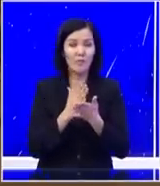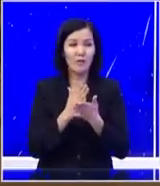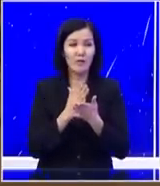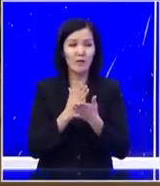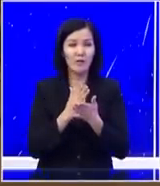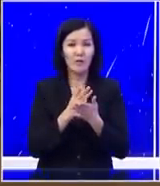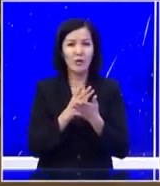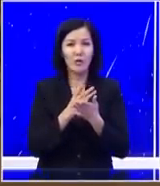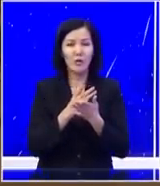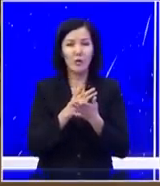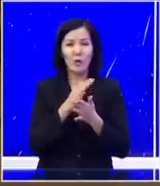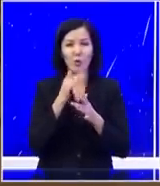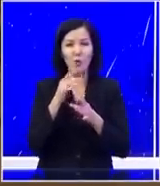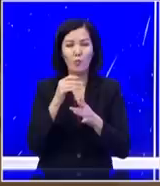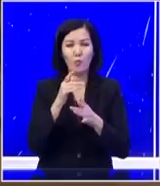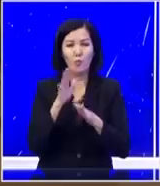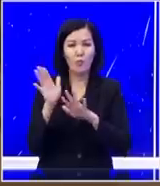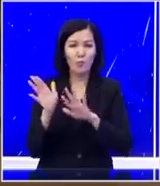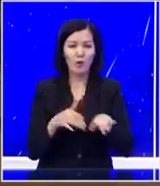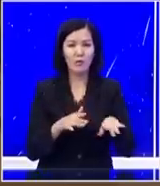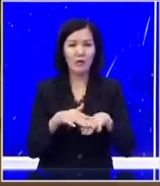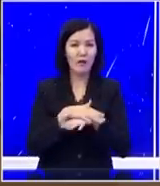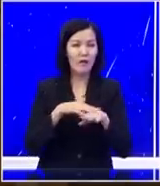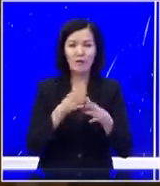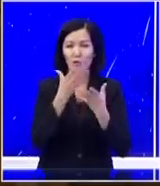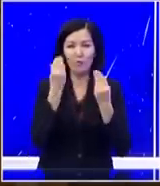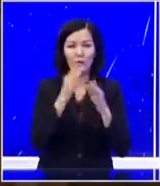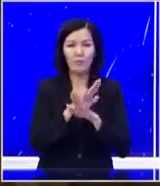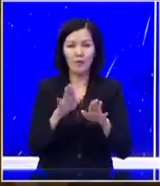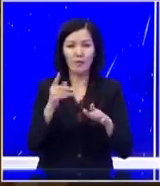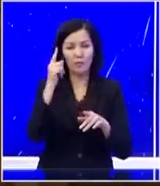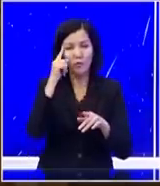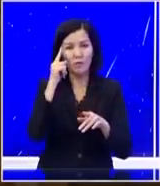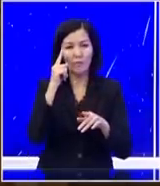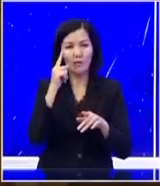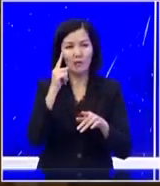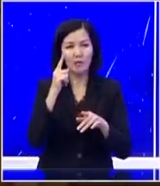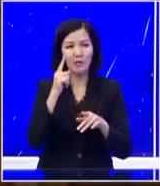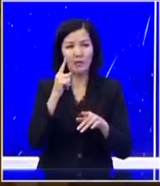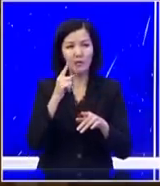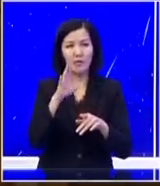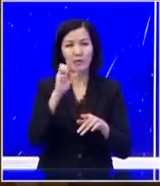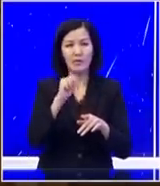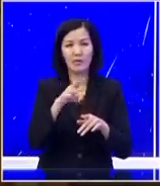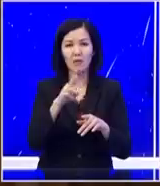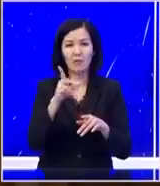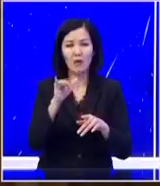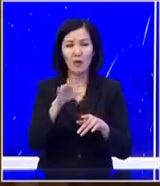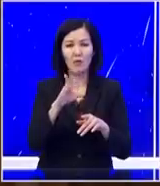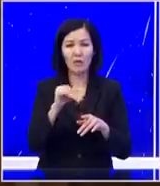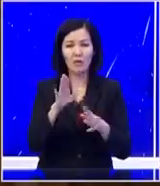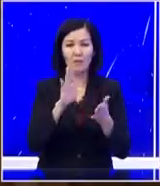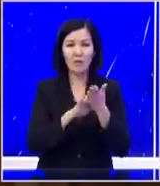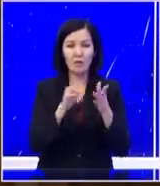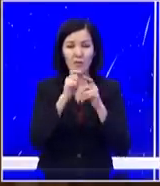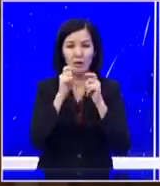Қаншама уақыт өтсе де халық ел ұмытпайтын шығар деп ойлаймын. Біз өзіміз жасадық қой, самғау деген, премия